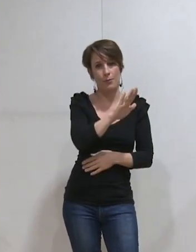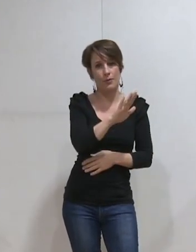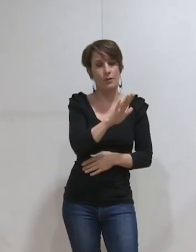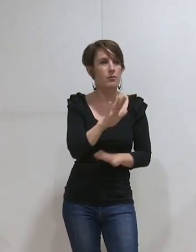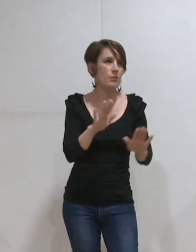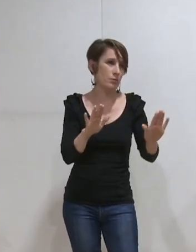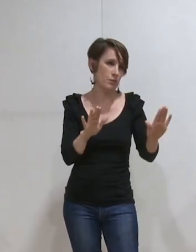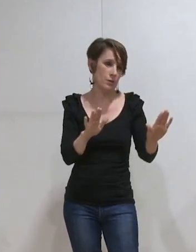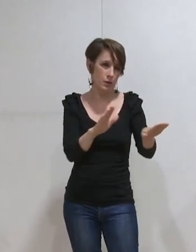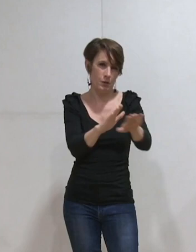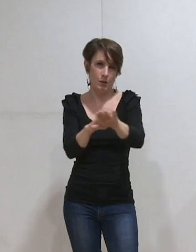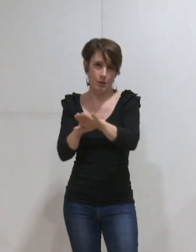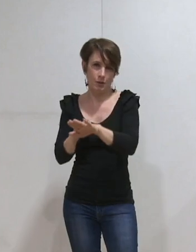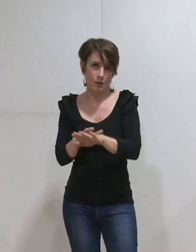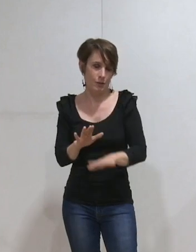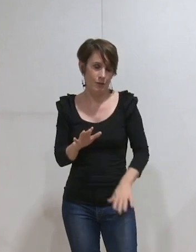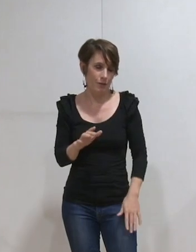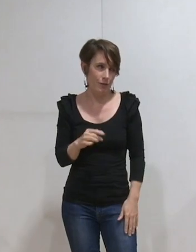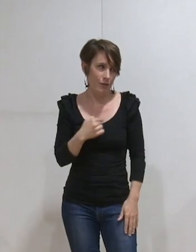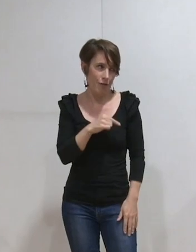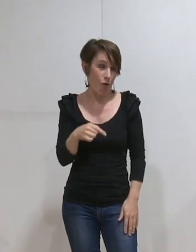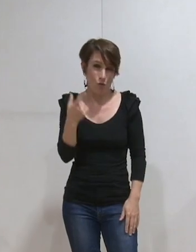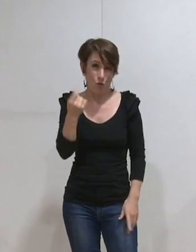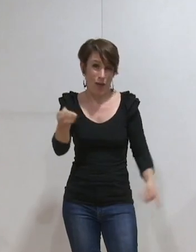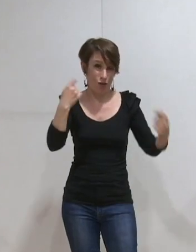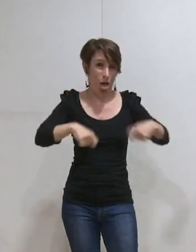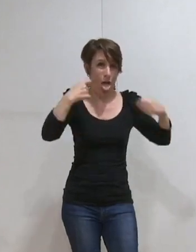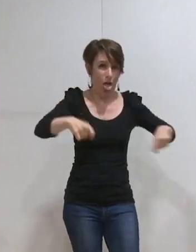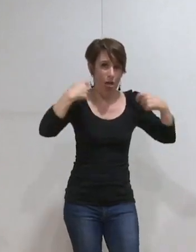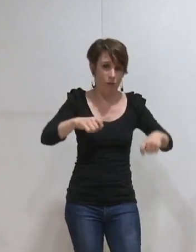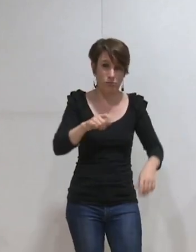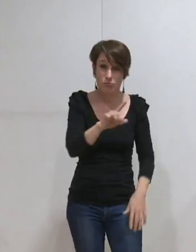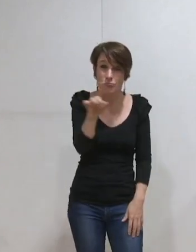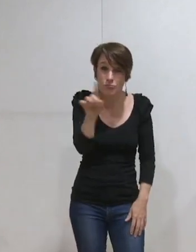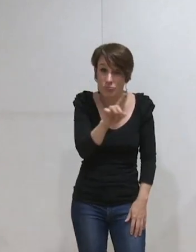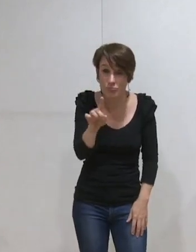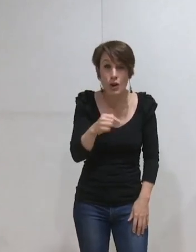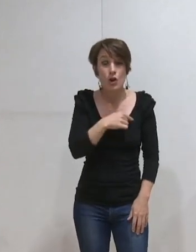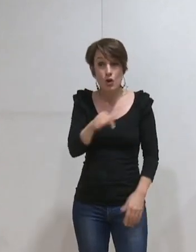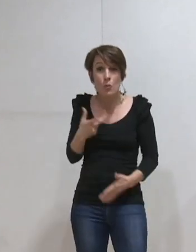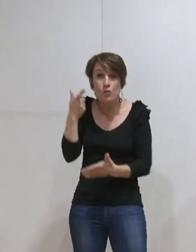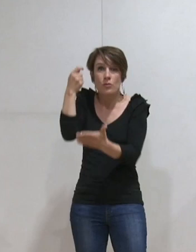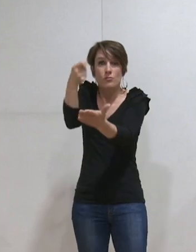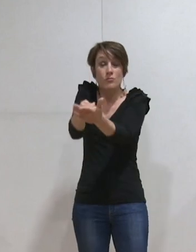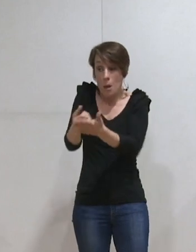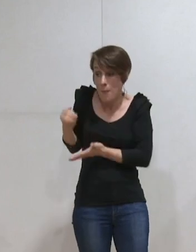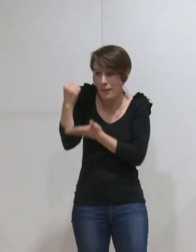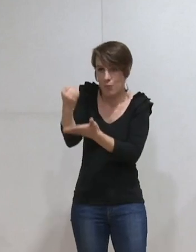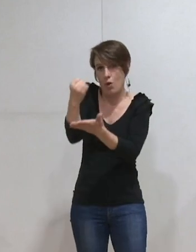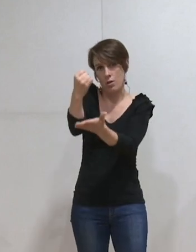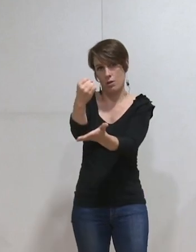dépenser de l'argent nous sommes en train de d'acquérir un patrimoine